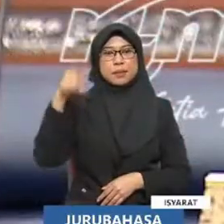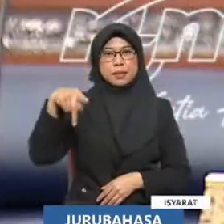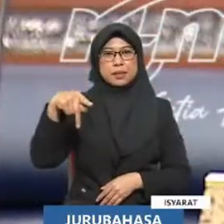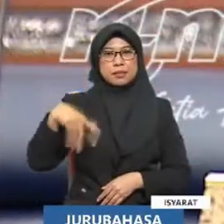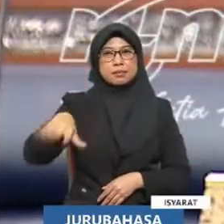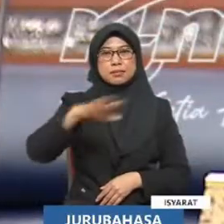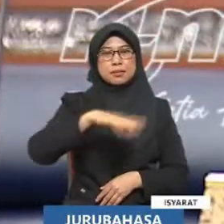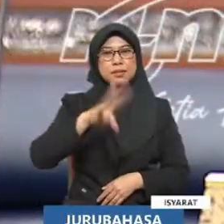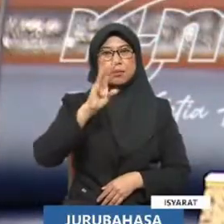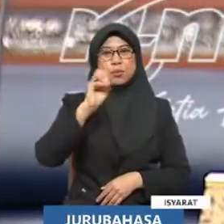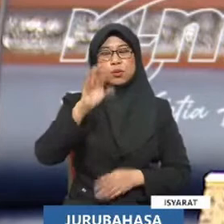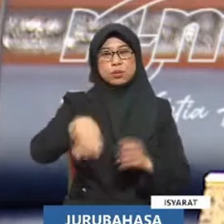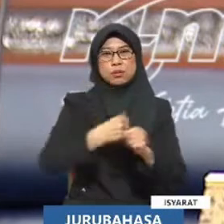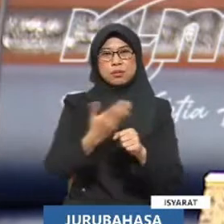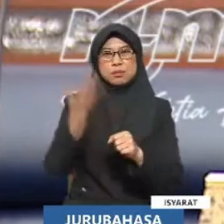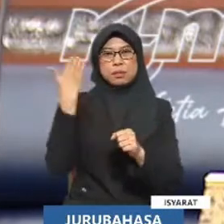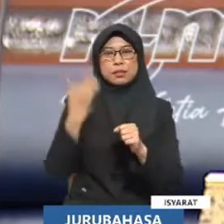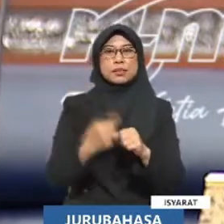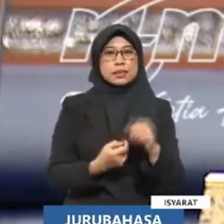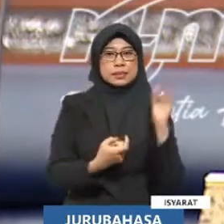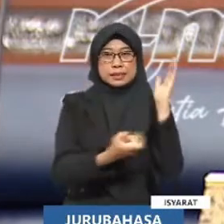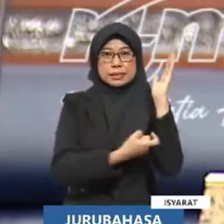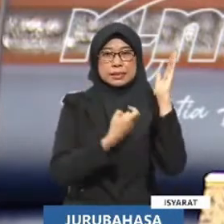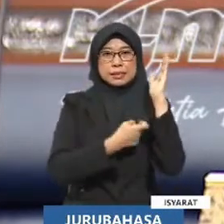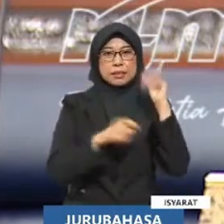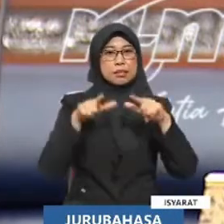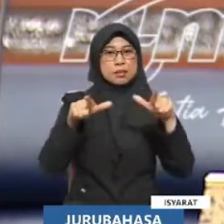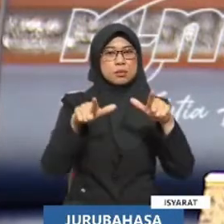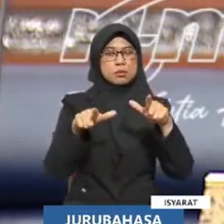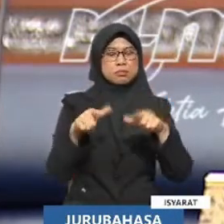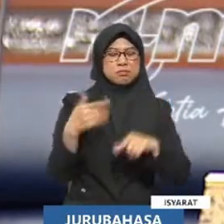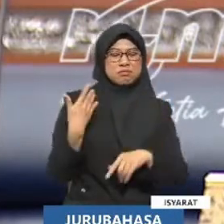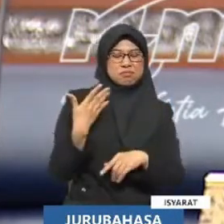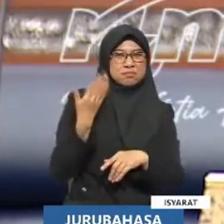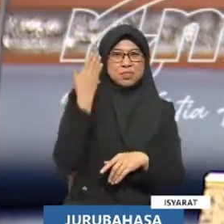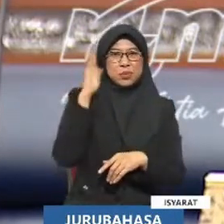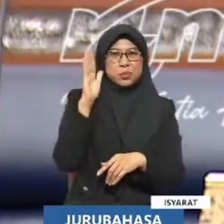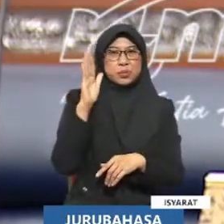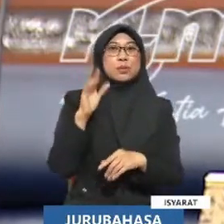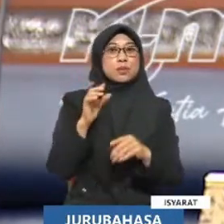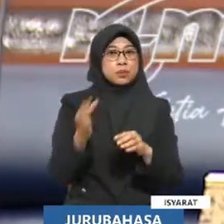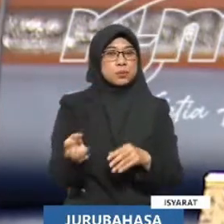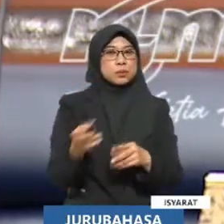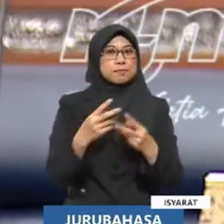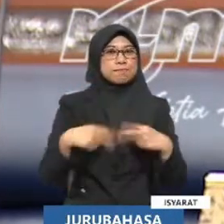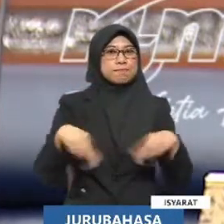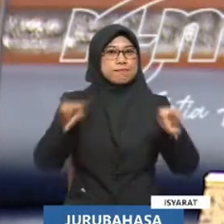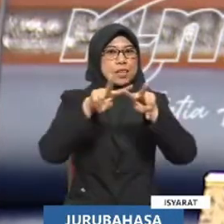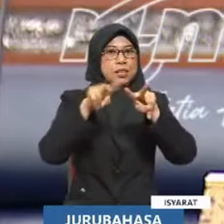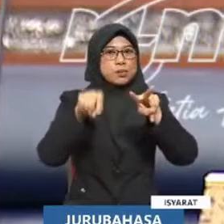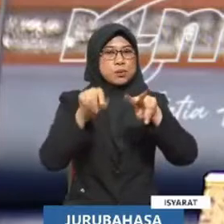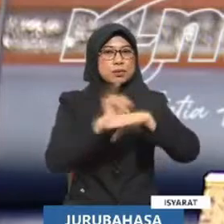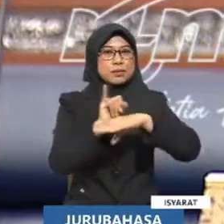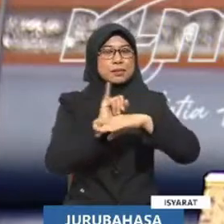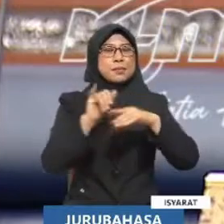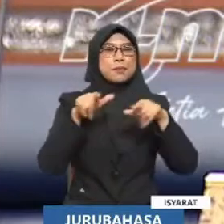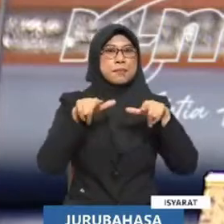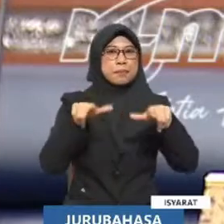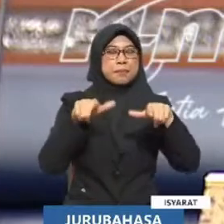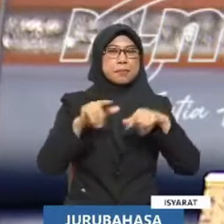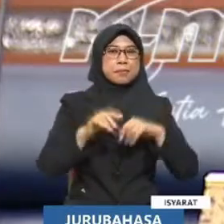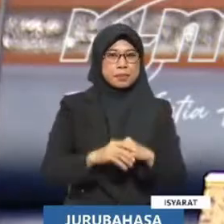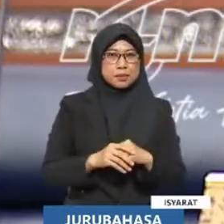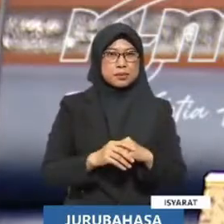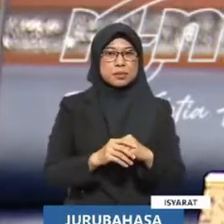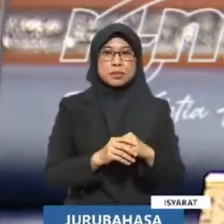sekitar 60 tahun yang lalu kayu getah Tidak dikenali pasti nilai ataupun kelebihannya dalam industri perabot Justru